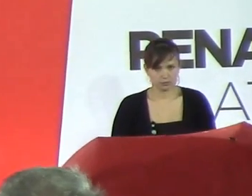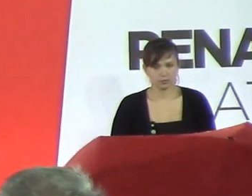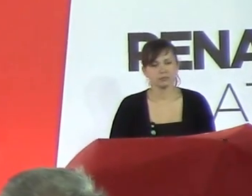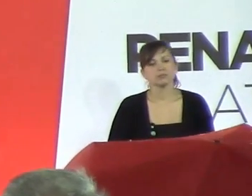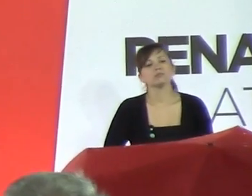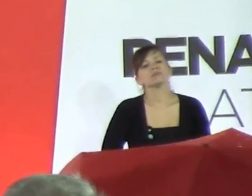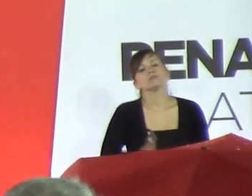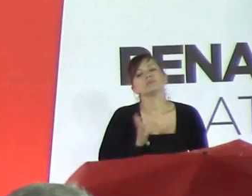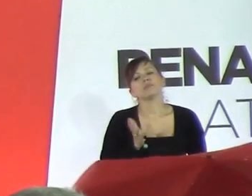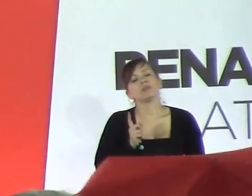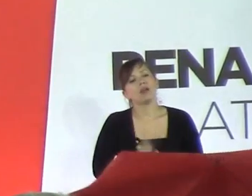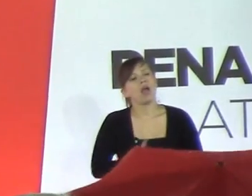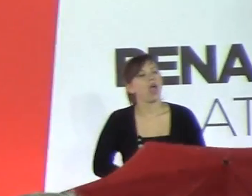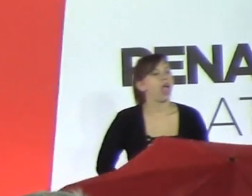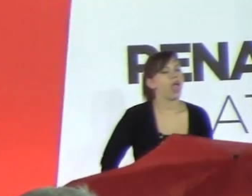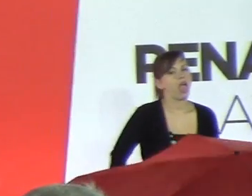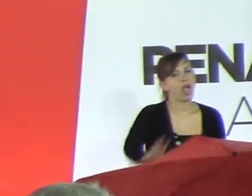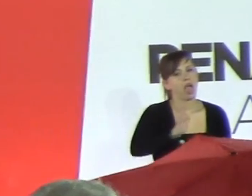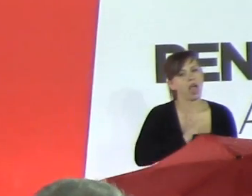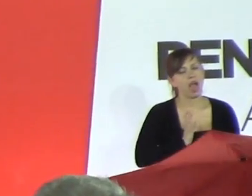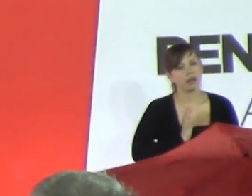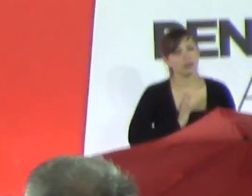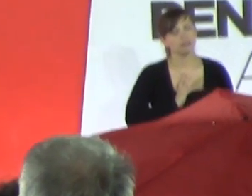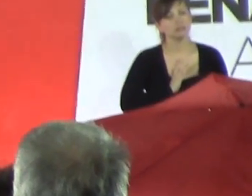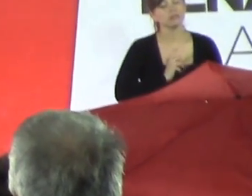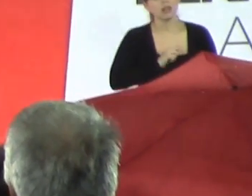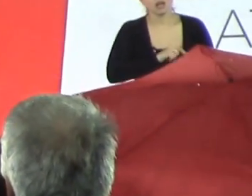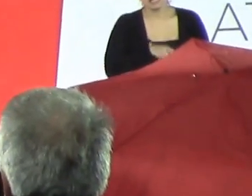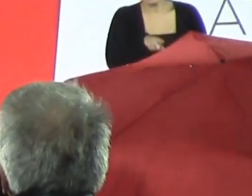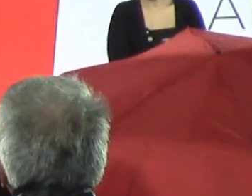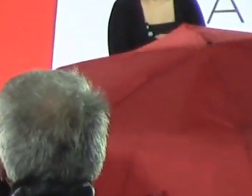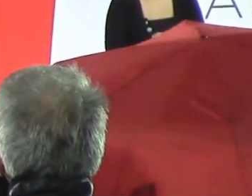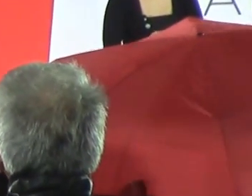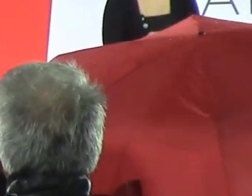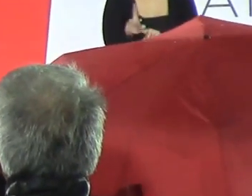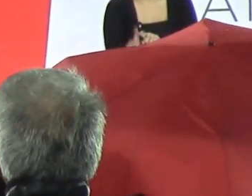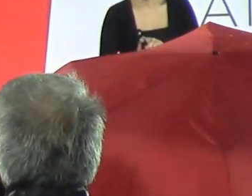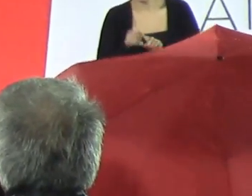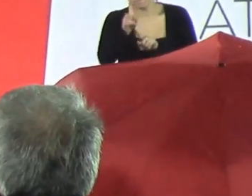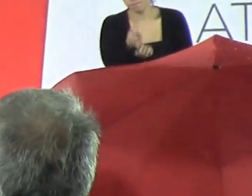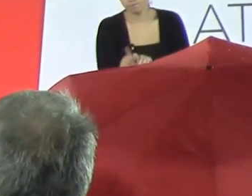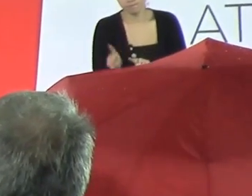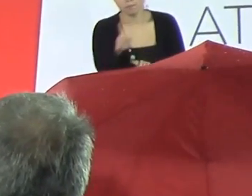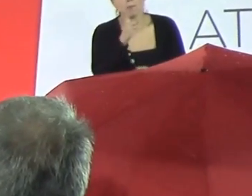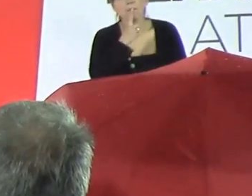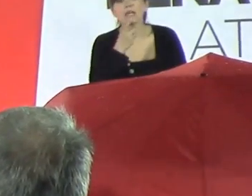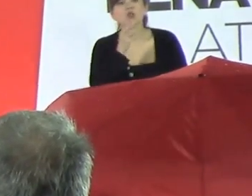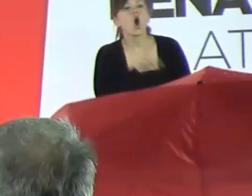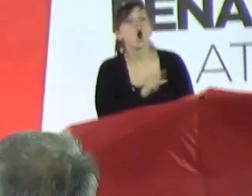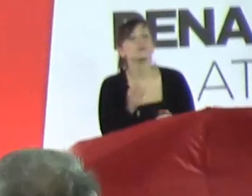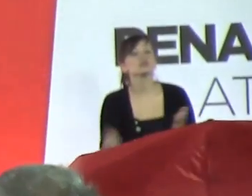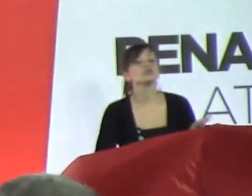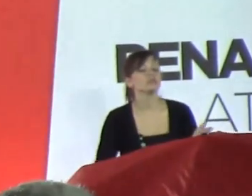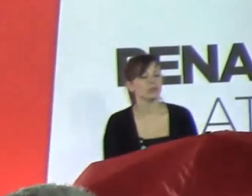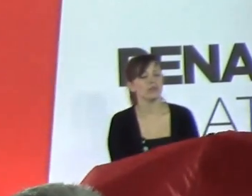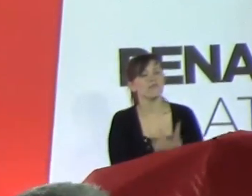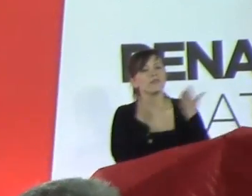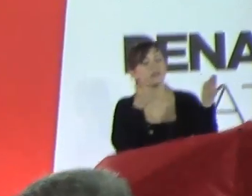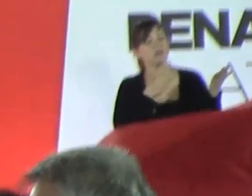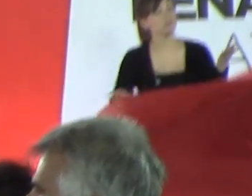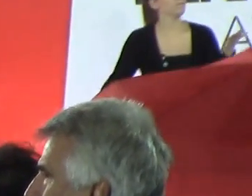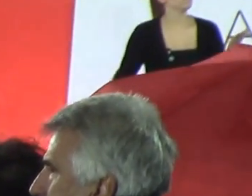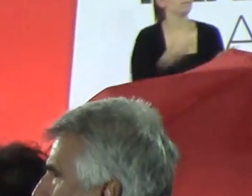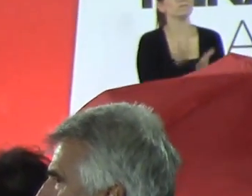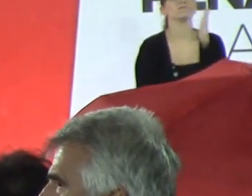πολίτες της Αθήνας, αυτήν και την άλλη Κυριακή γυρίζουμε σελίδα. Η